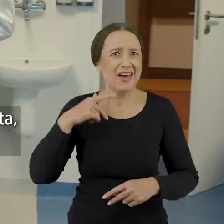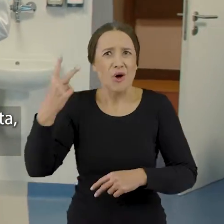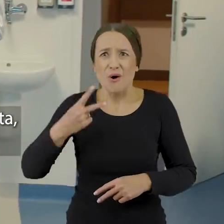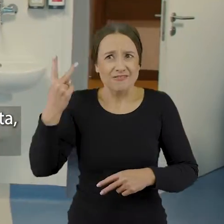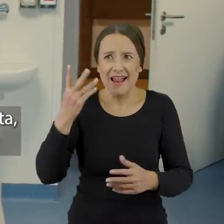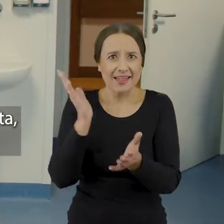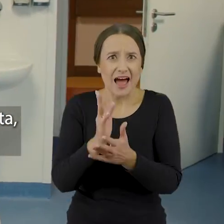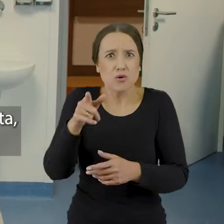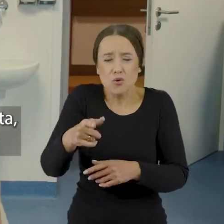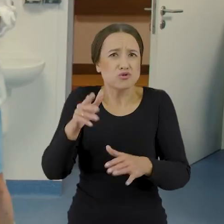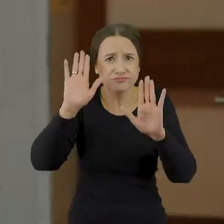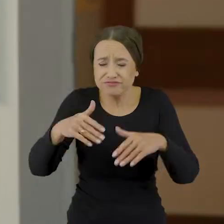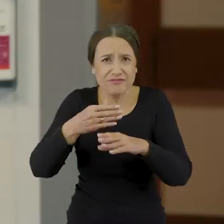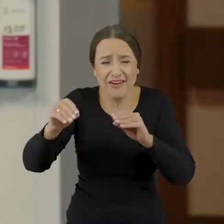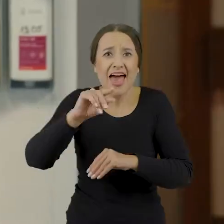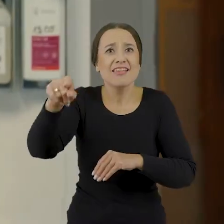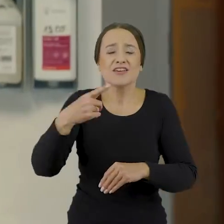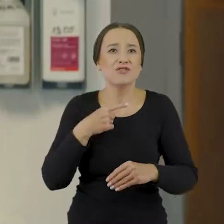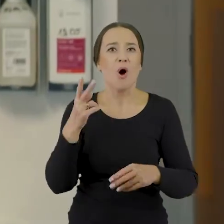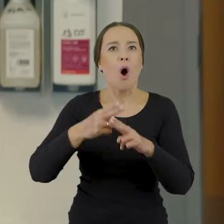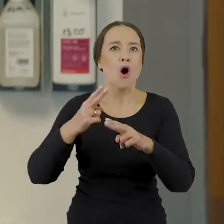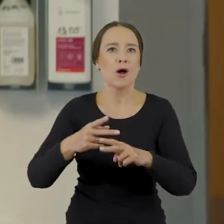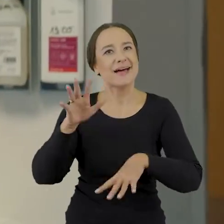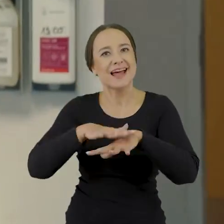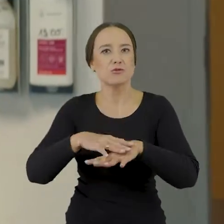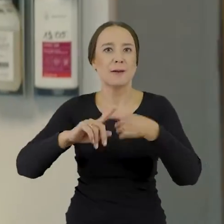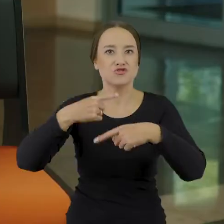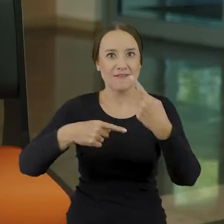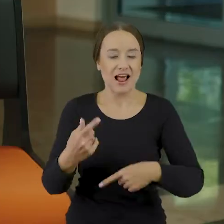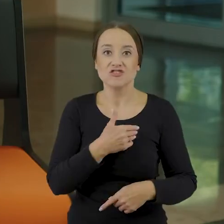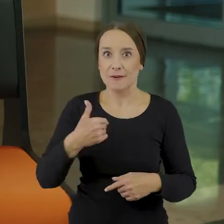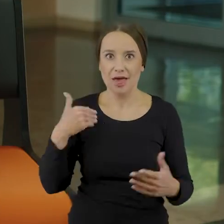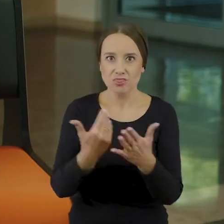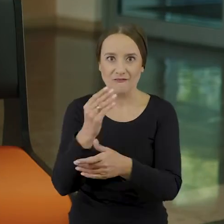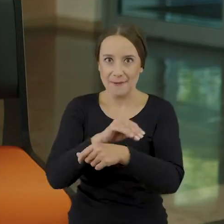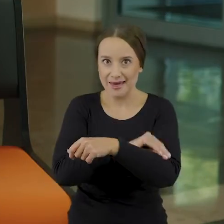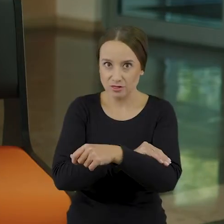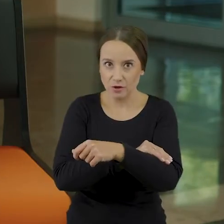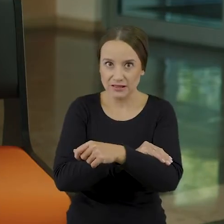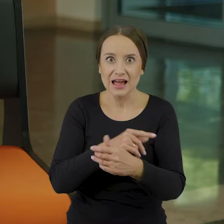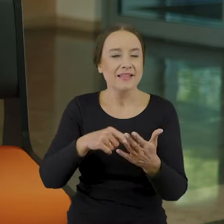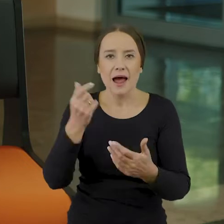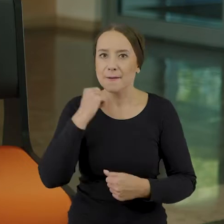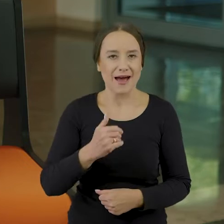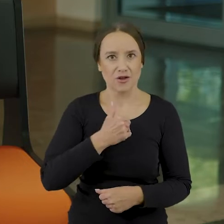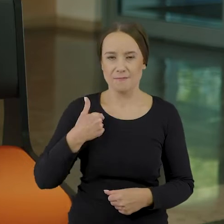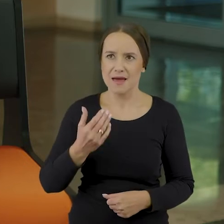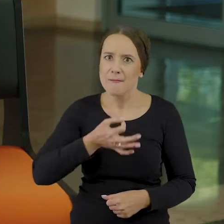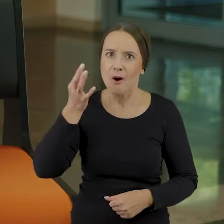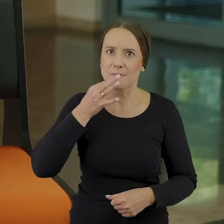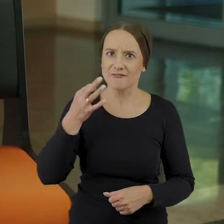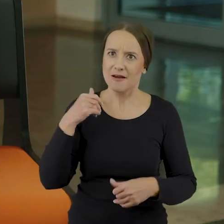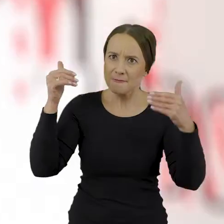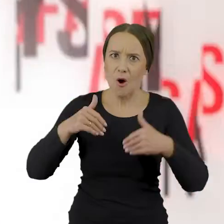się staa choroba przewlekła i to jest dla nas niesamowita satysfakcja że my stosując nowe metody tak bardzo poprawiamy